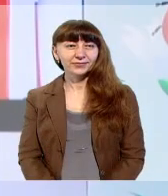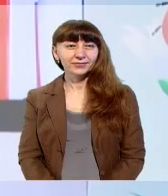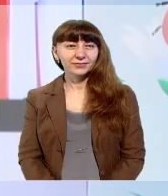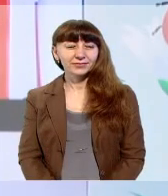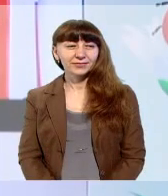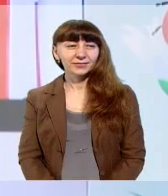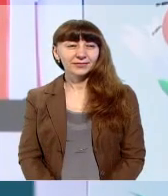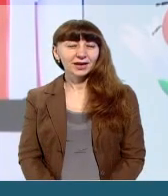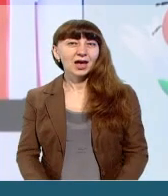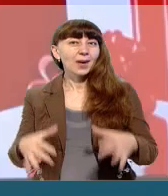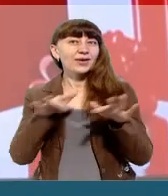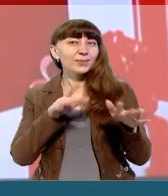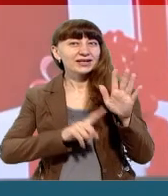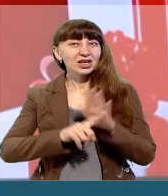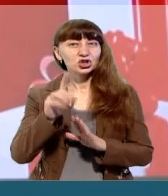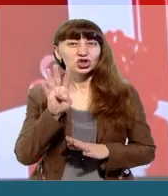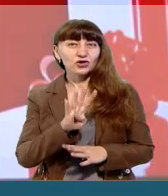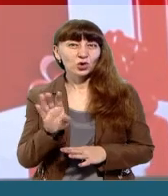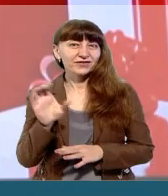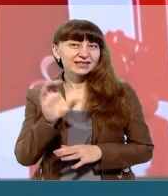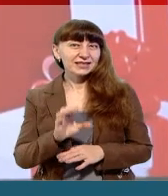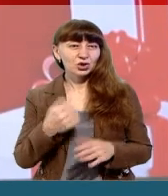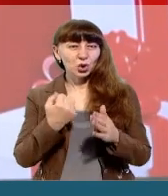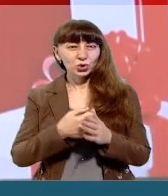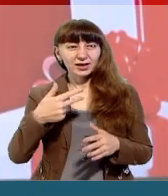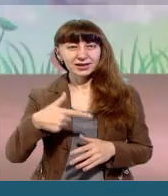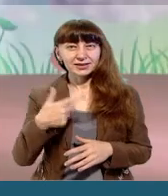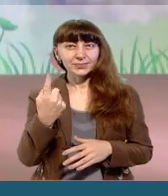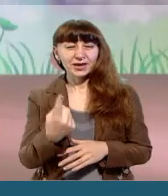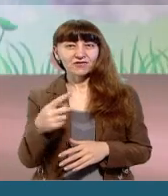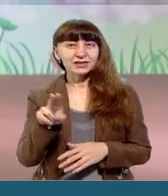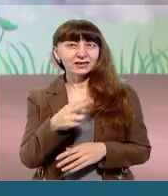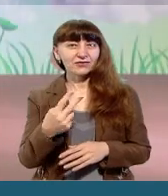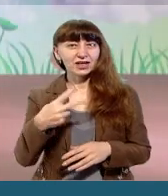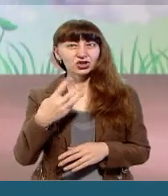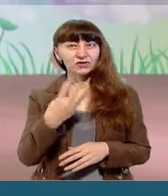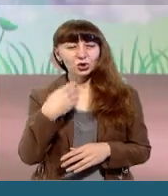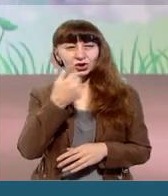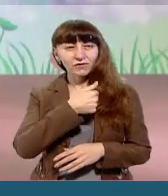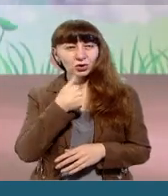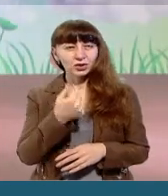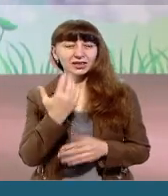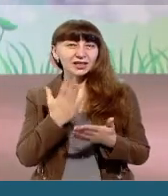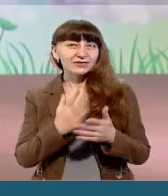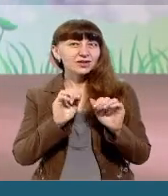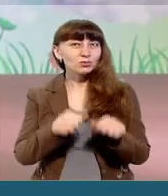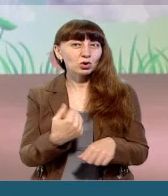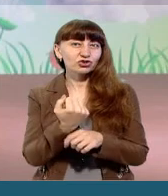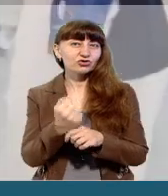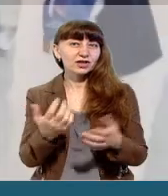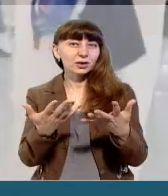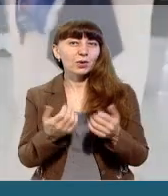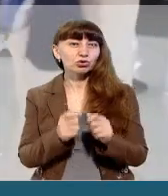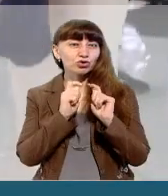сюжете компания началась с 4 сентября до 31 декабря 2024 года есть возможность выиграть